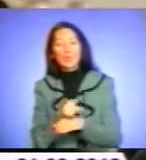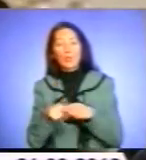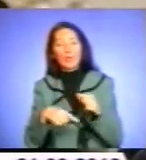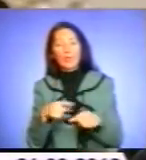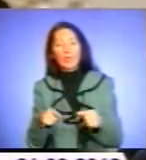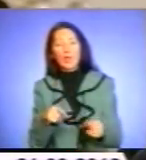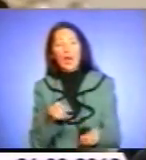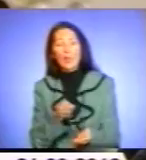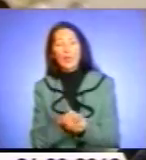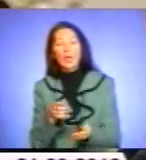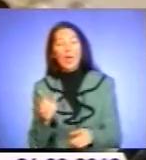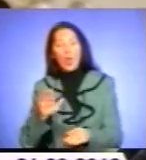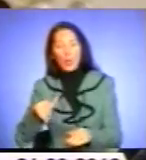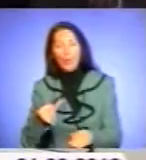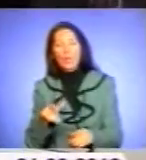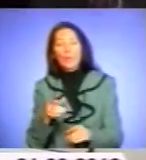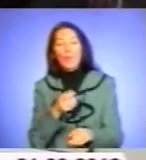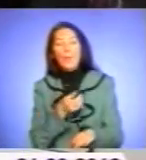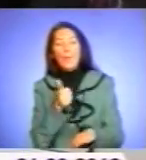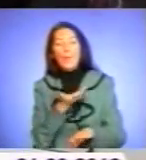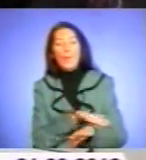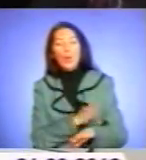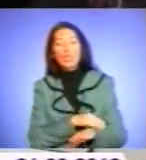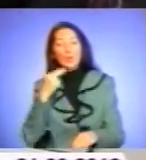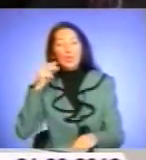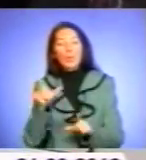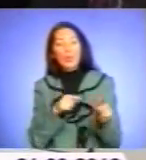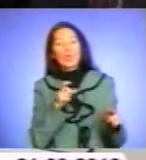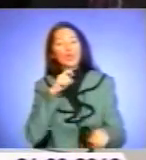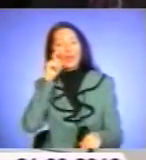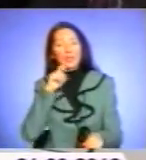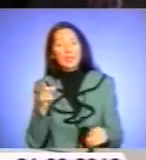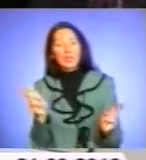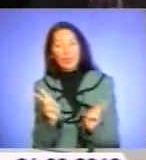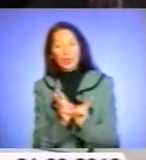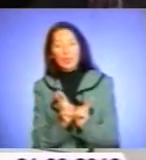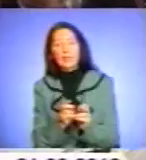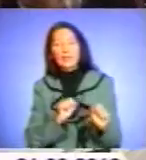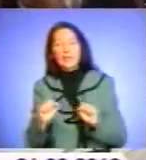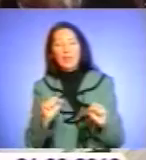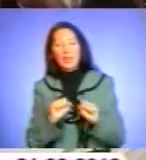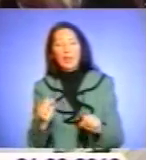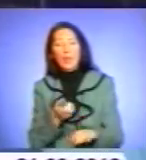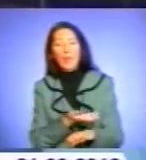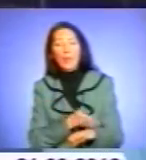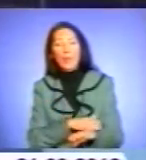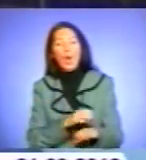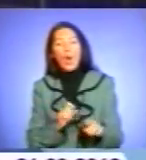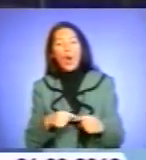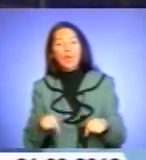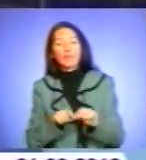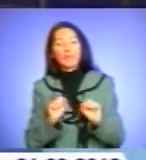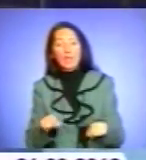Згодом польський лідер поїде до Вінниці, де зустрінеться з керівниками місцевих органів влади та польською громадою регіону. На